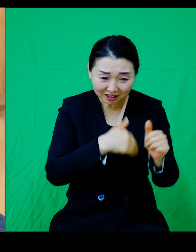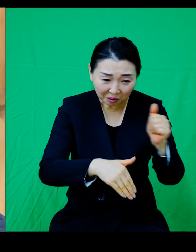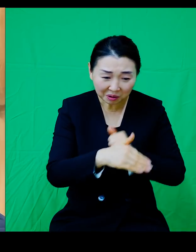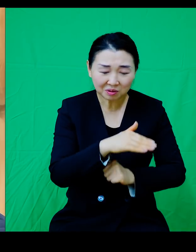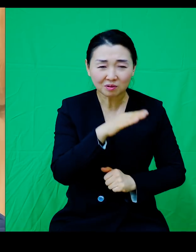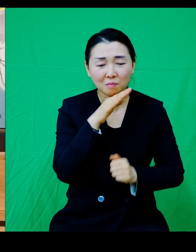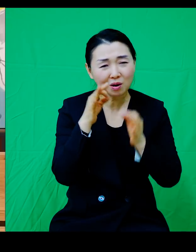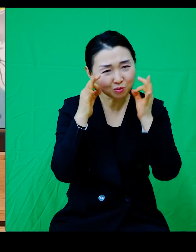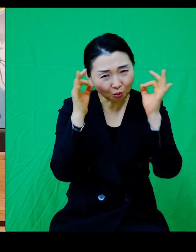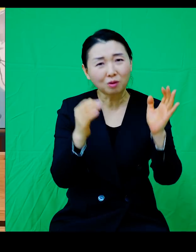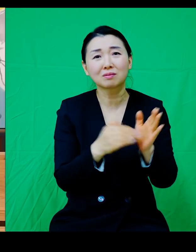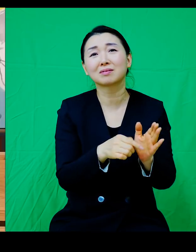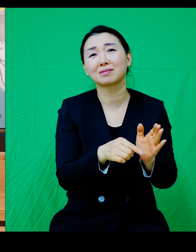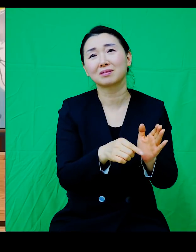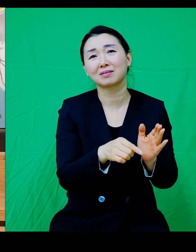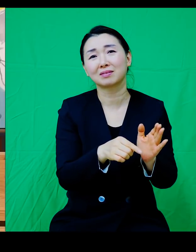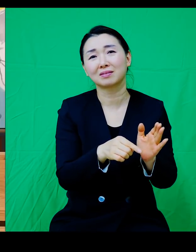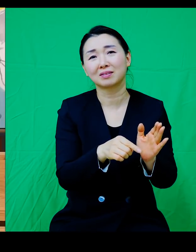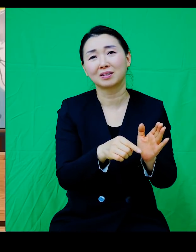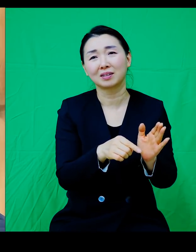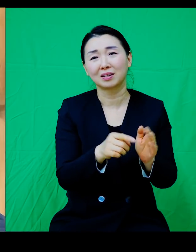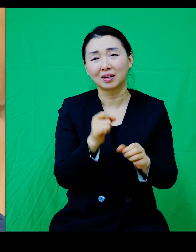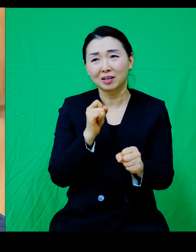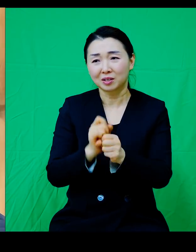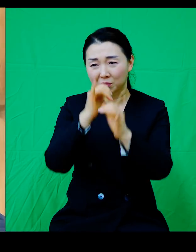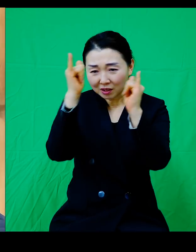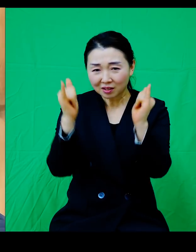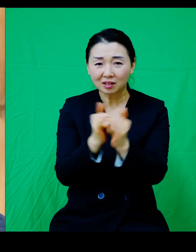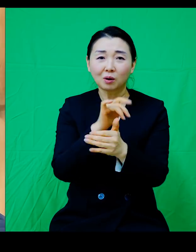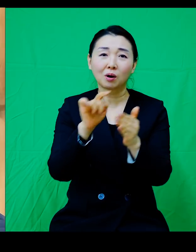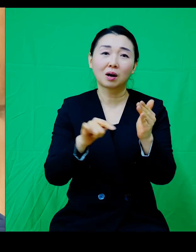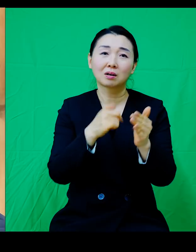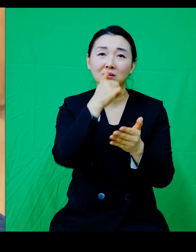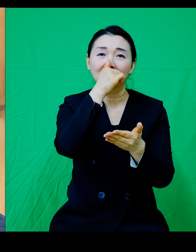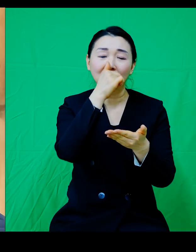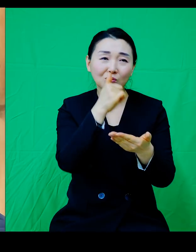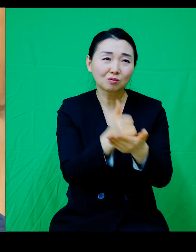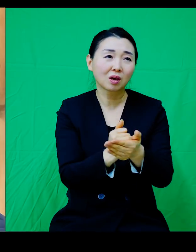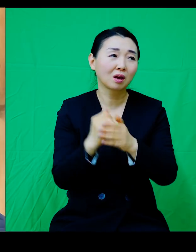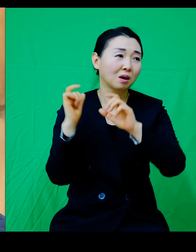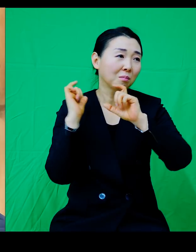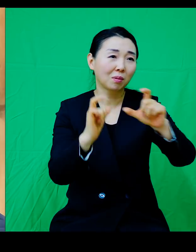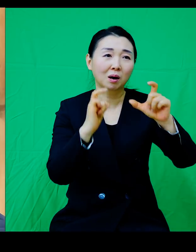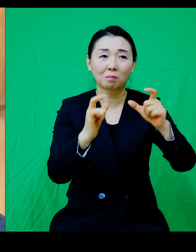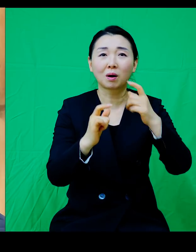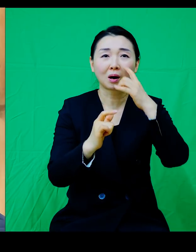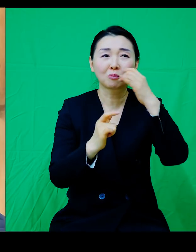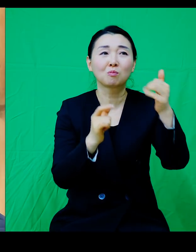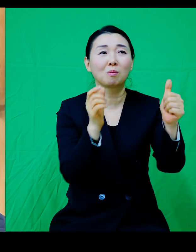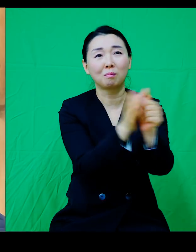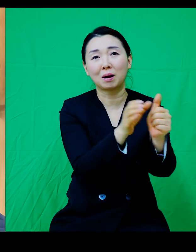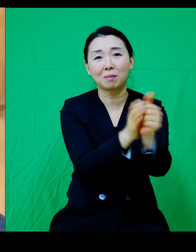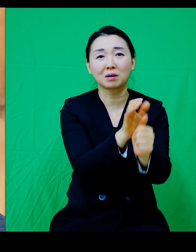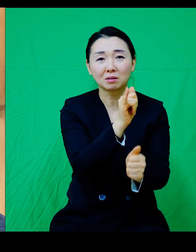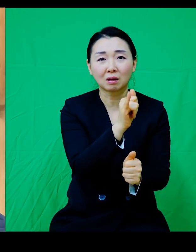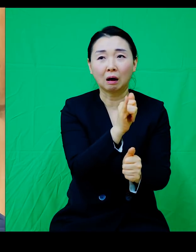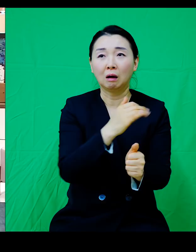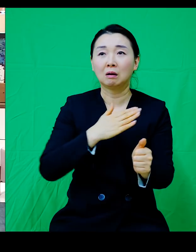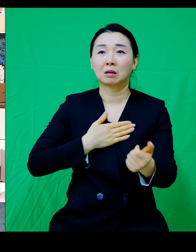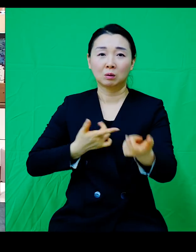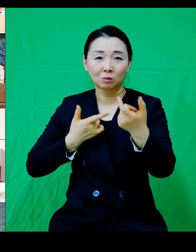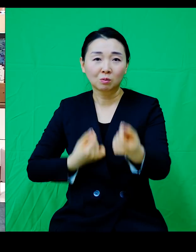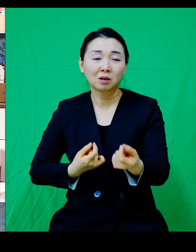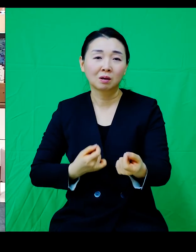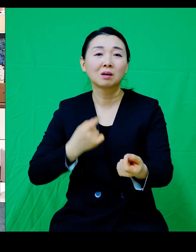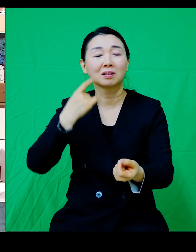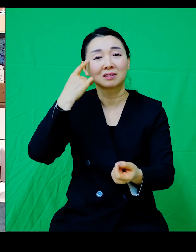최선을 다하시는 거고 정말 노력하시는 건데 이미 사회에서 너무 많은 죄책감을 부모한테 주는데 나도 그랬구나,